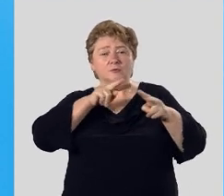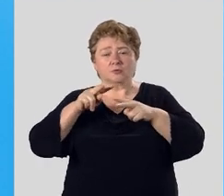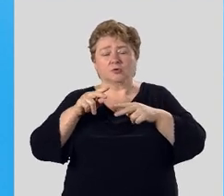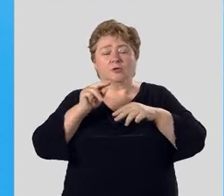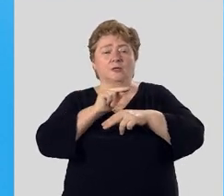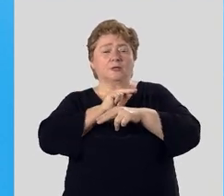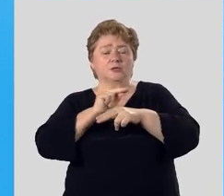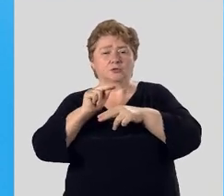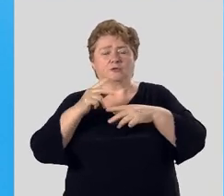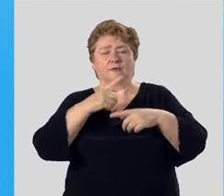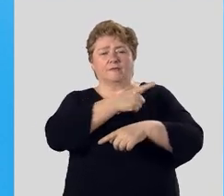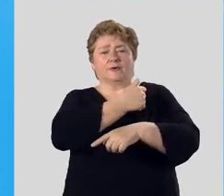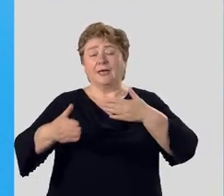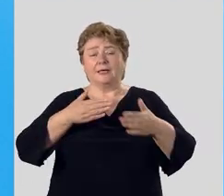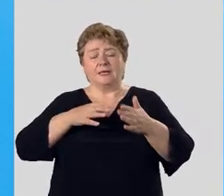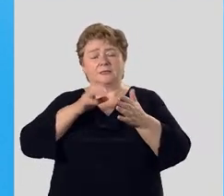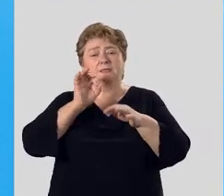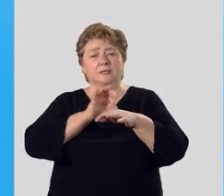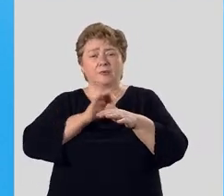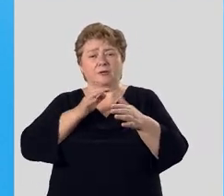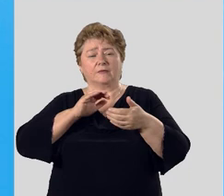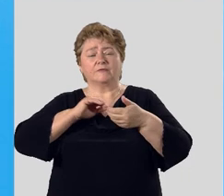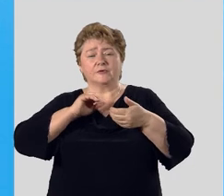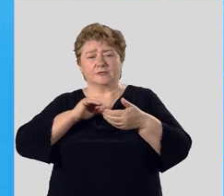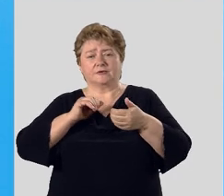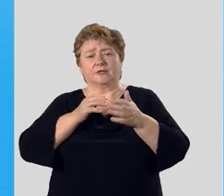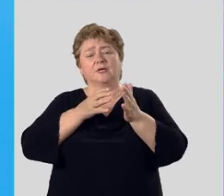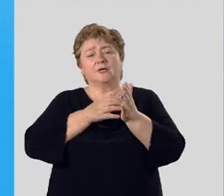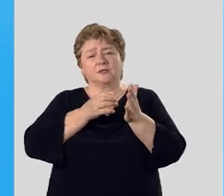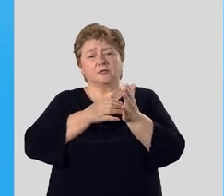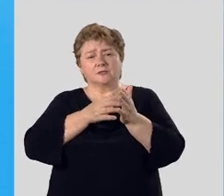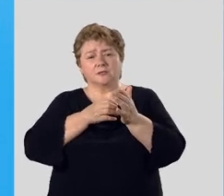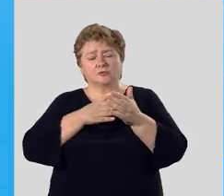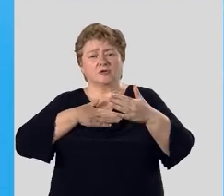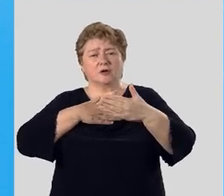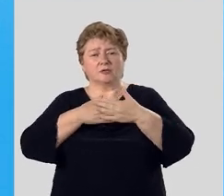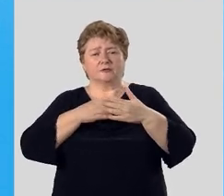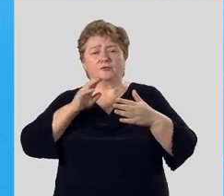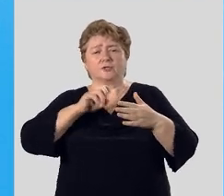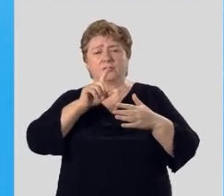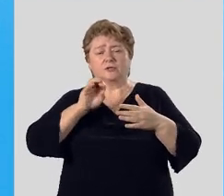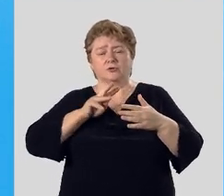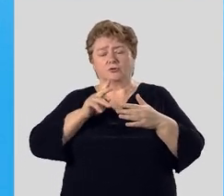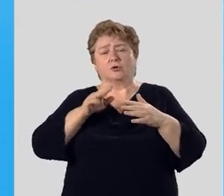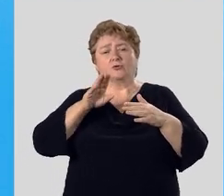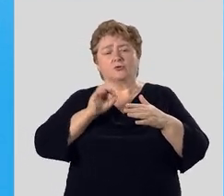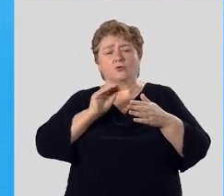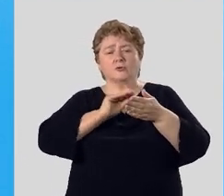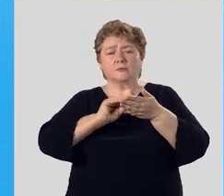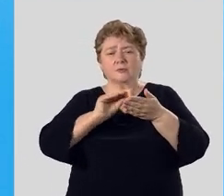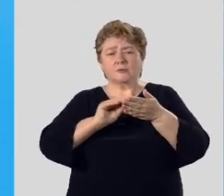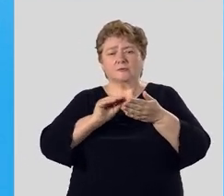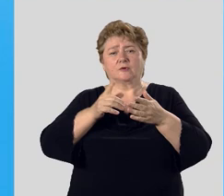присмотром лечащего врача. Если заболевания вызваны недостаточной активностью желез, то